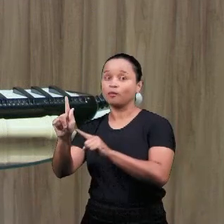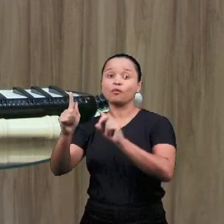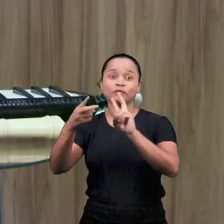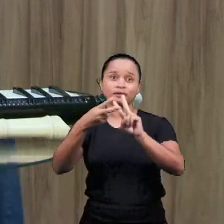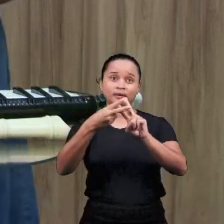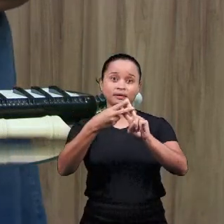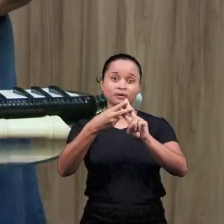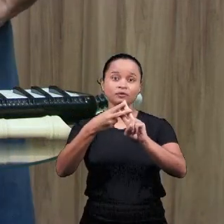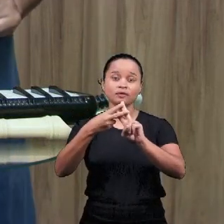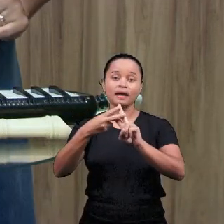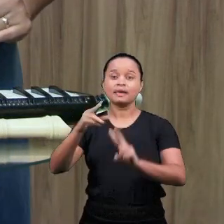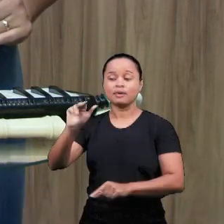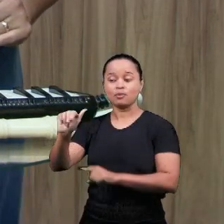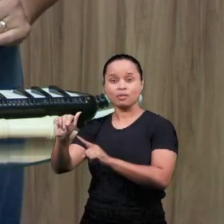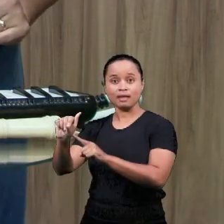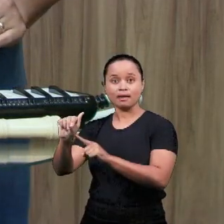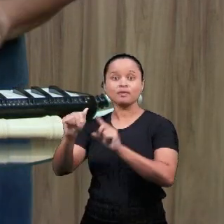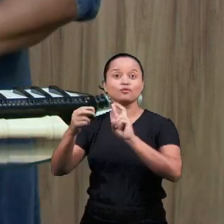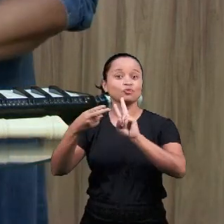écouter l'harmonica.